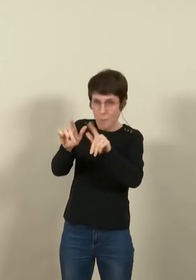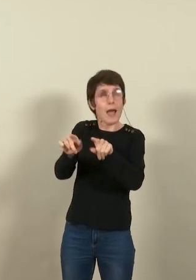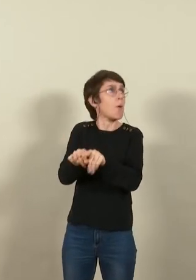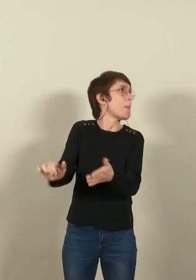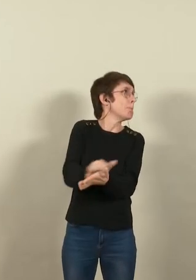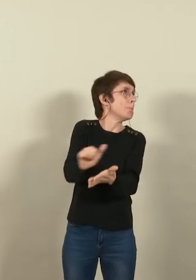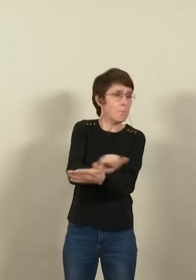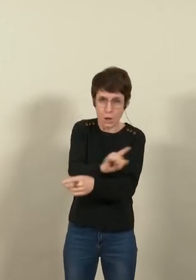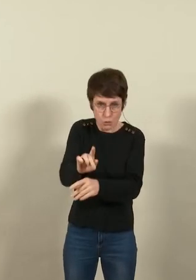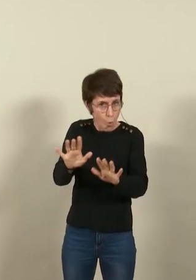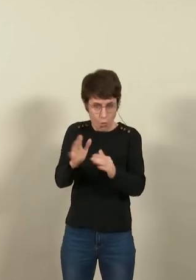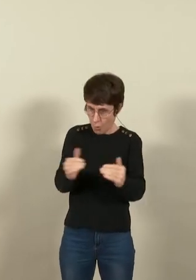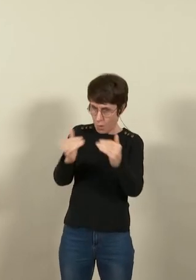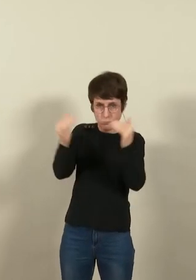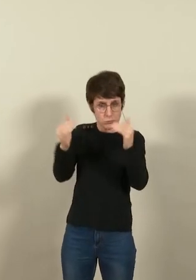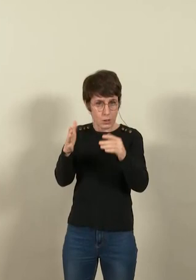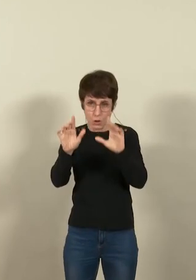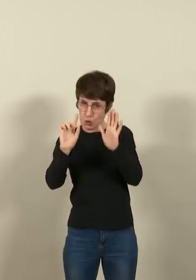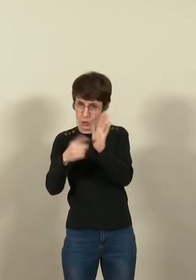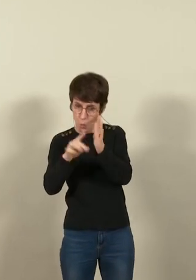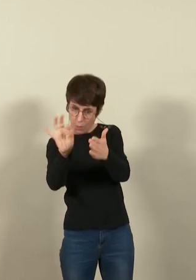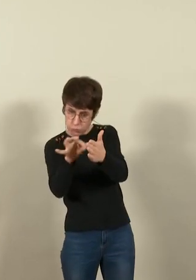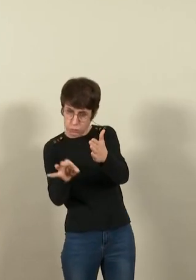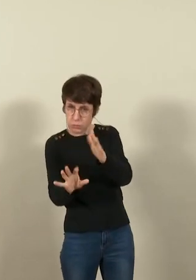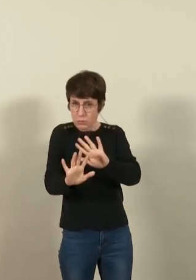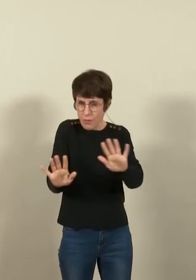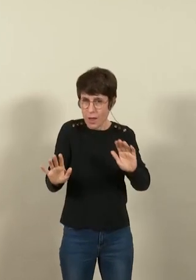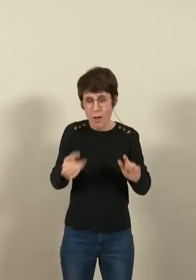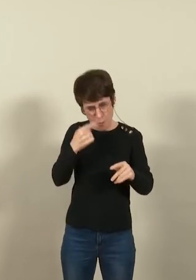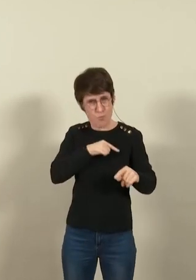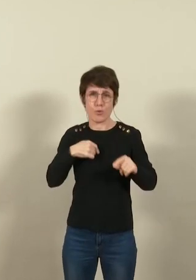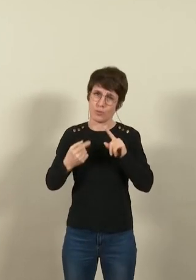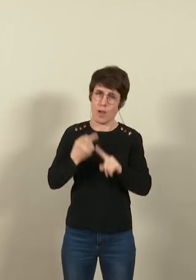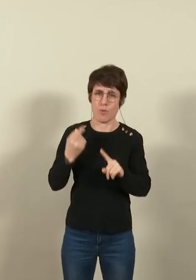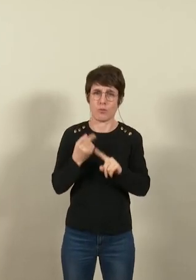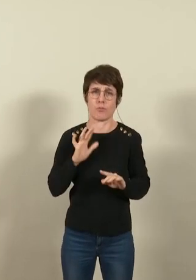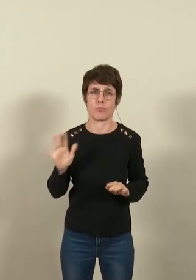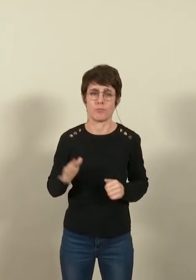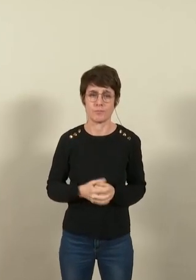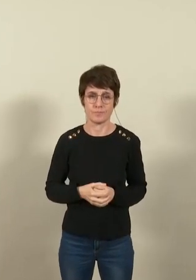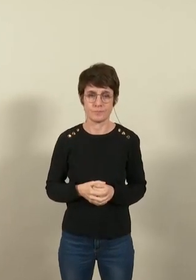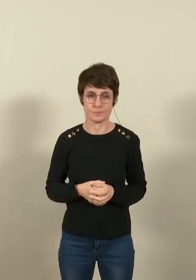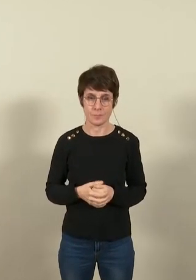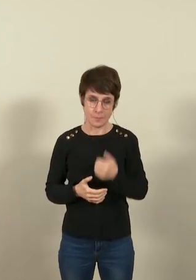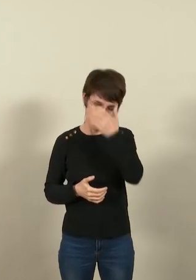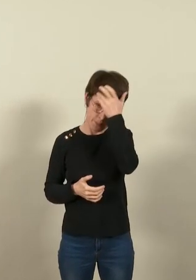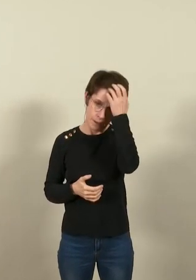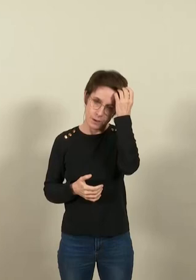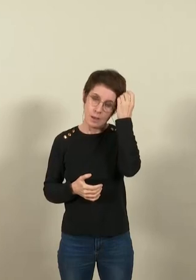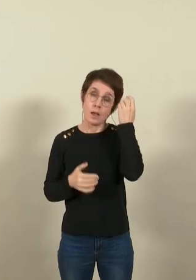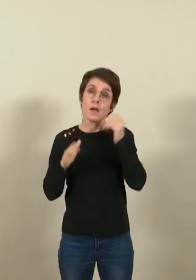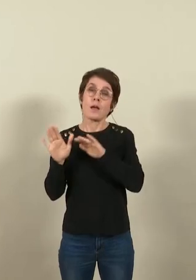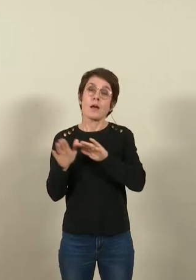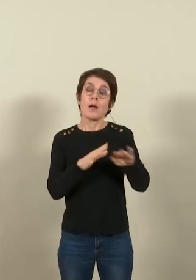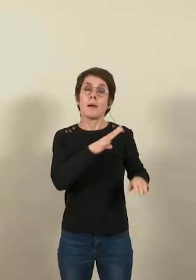vous êtes à égalité avec tout le monde et pour nous c'est plus qu'important sur la question euh notamment euh il me semble que c'est Madame